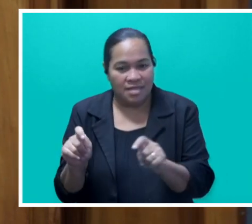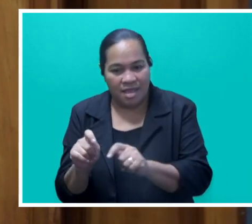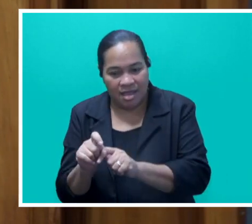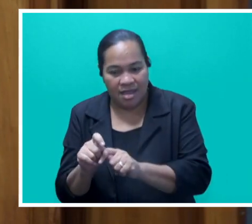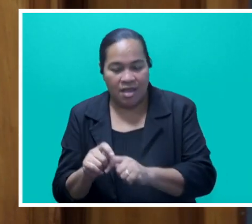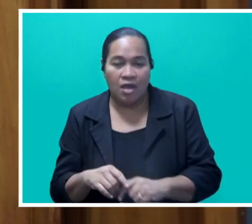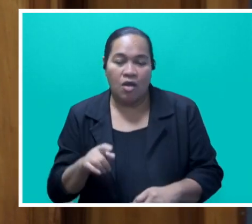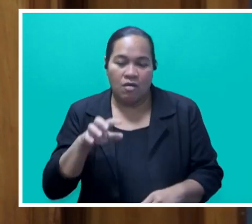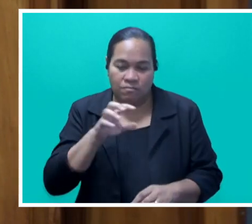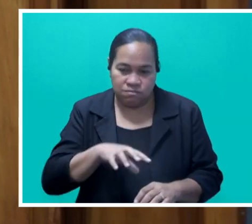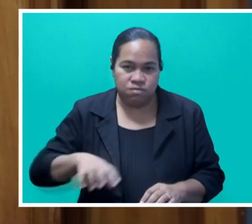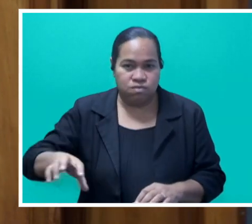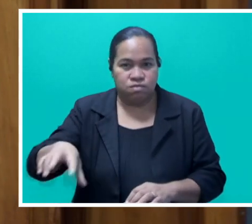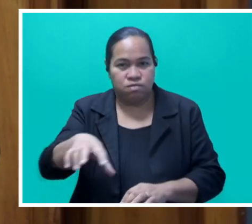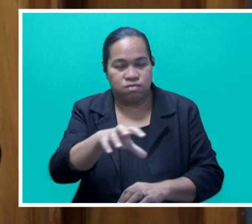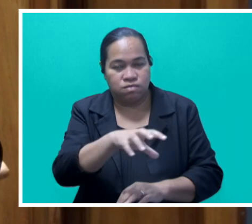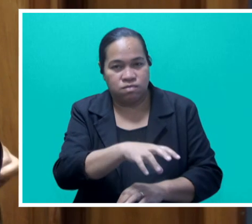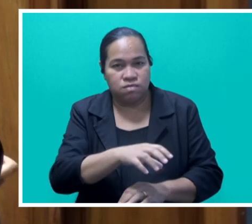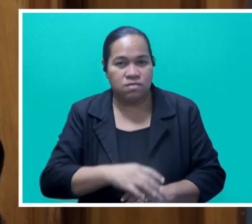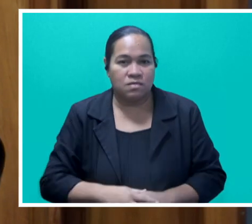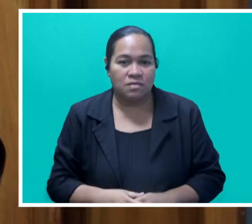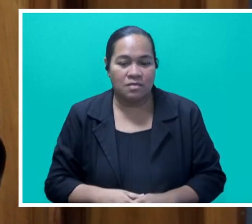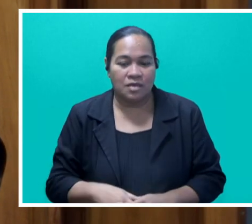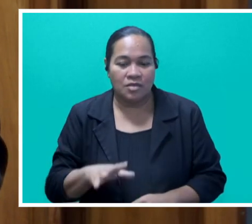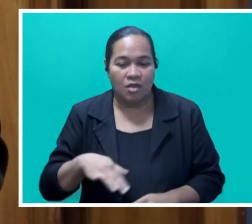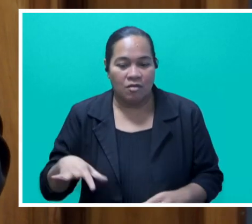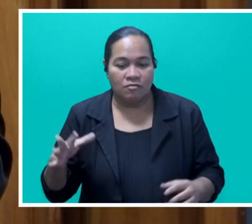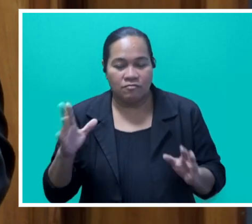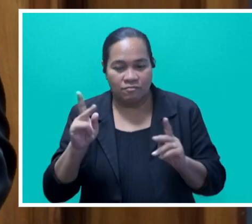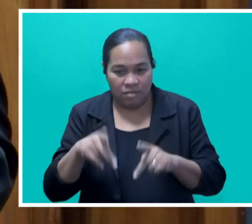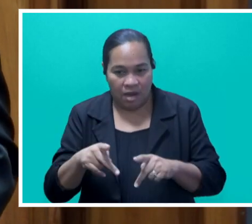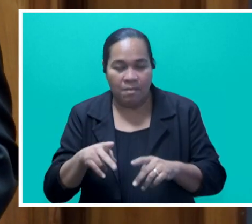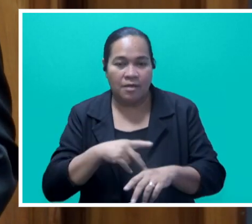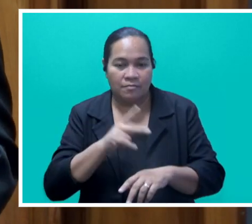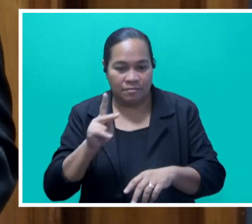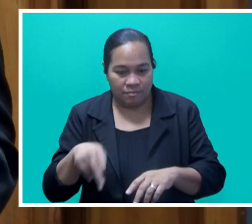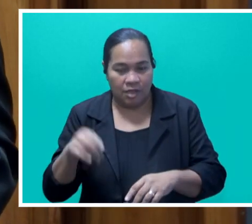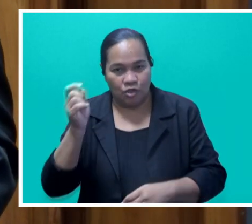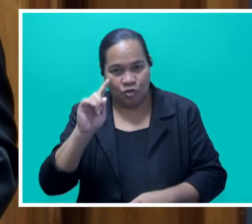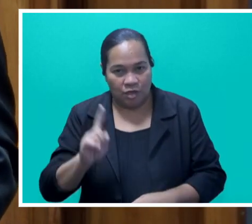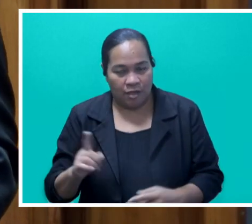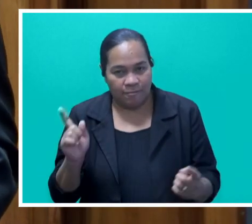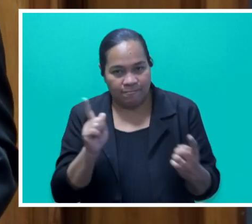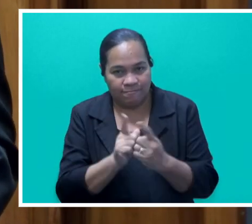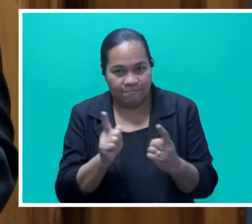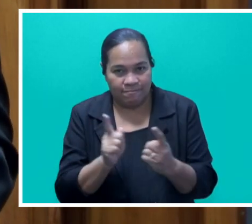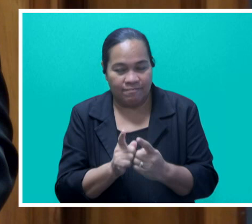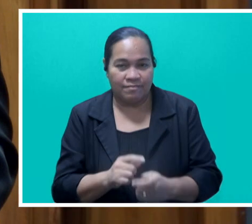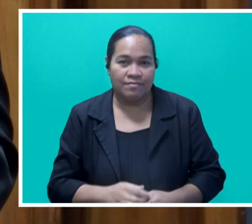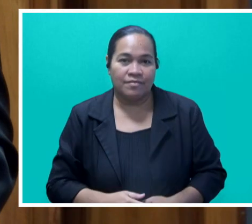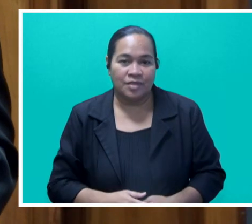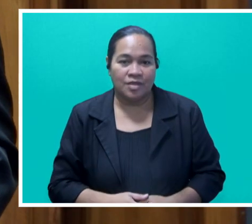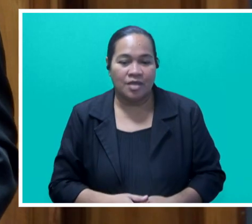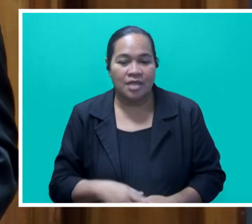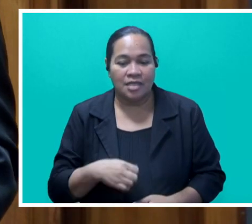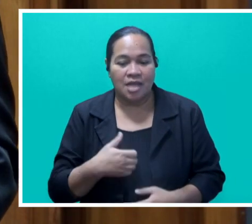ni en bose lawa ndanda mai songe ni saka tigo na singandai sakando kay saka tigo veo